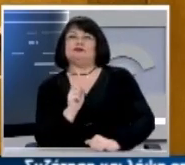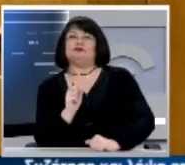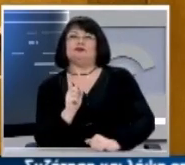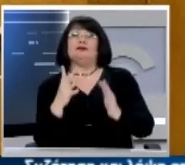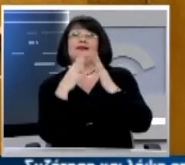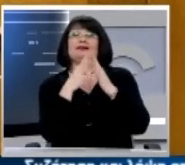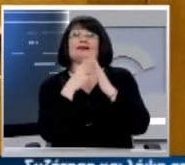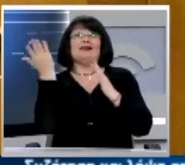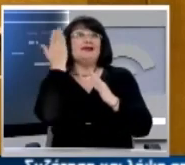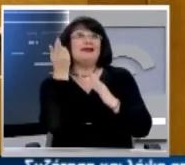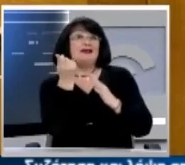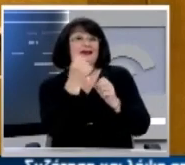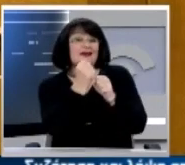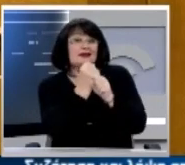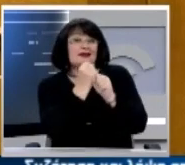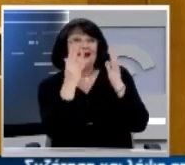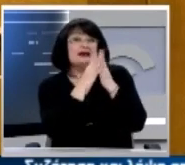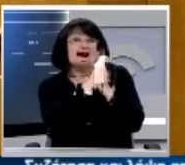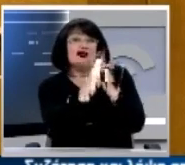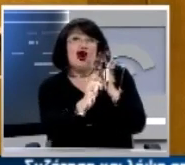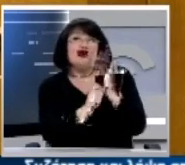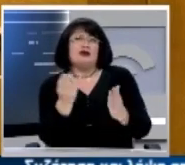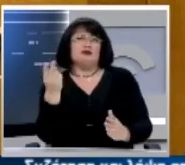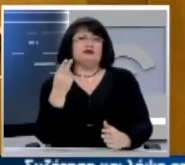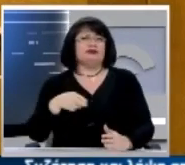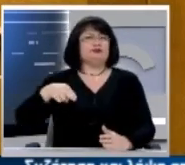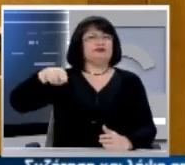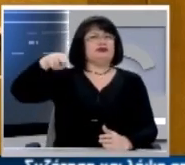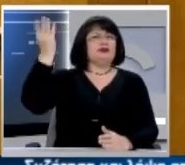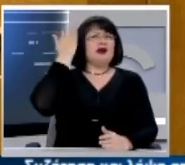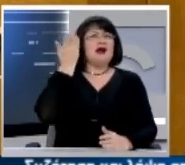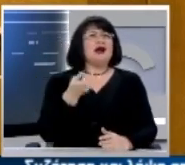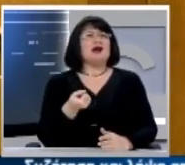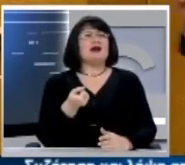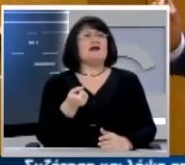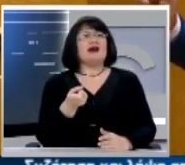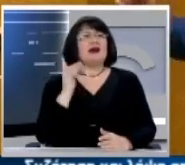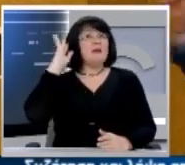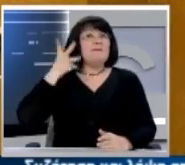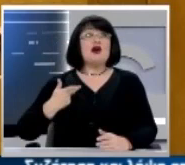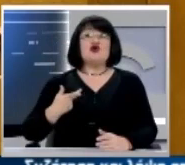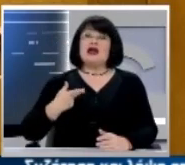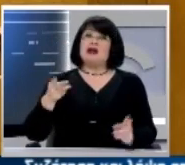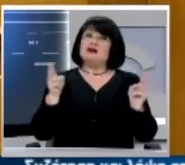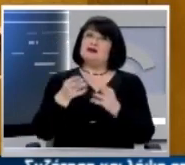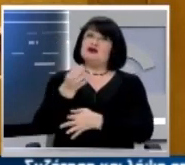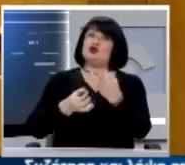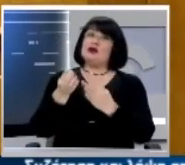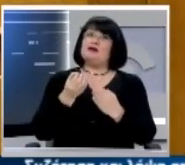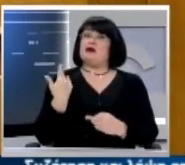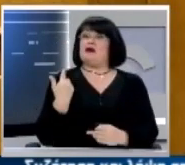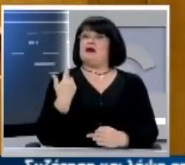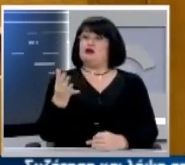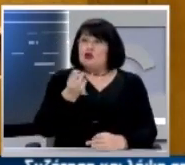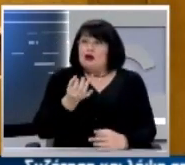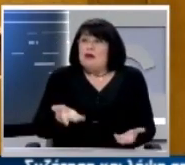υπουργού. Δεν τιμολογούν οι εταιρείες μόνες τους. Δεν καθορίζουν οι εταιρείες μόνες τους το ύψος της τιμής